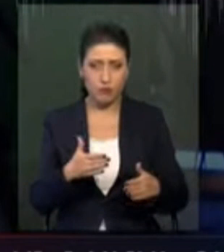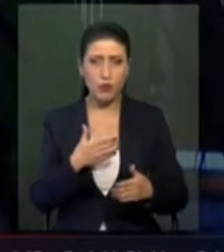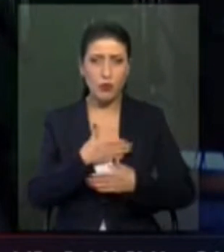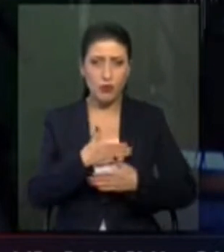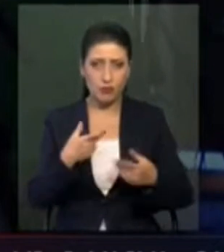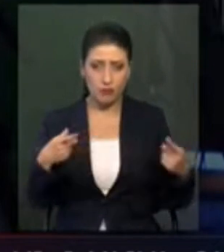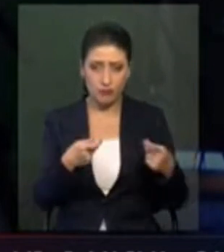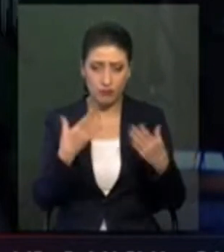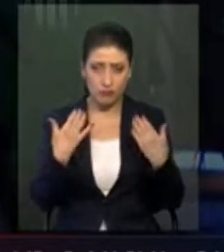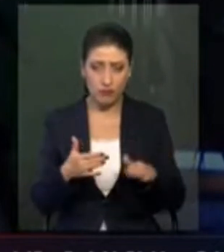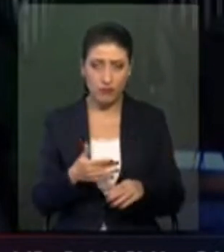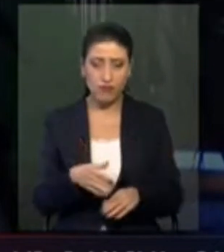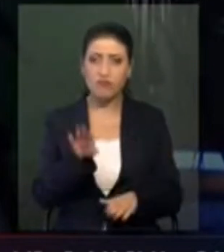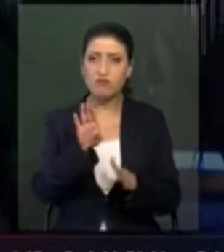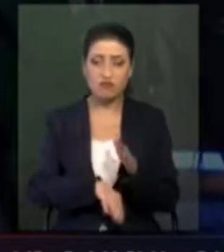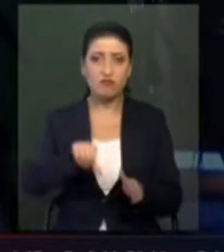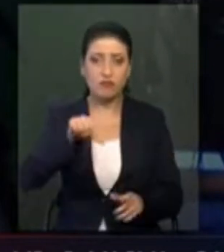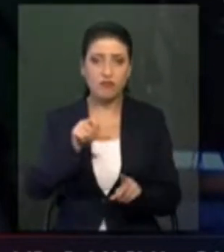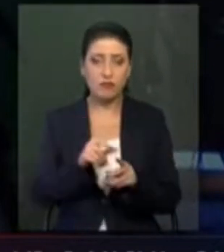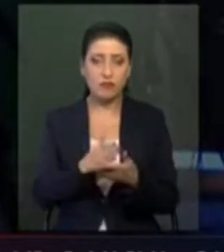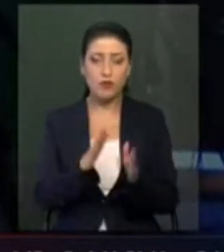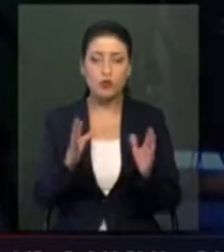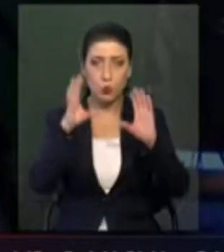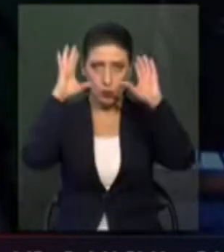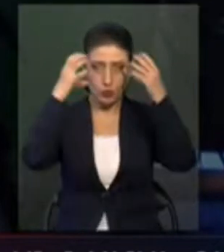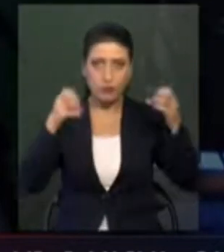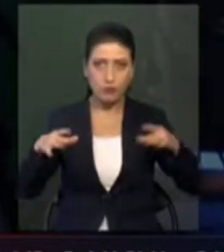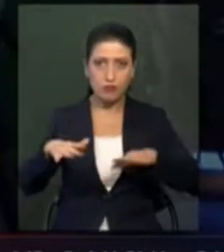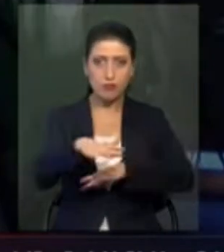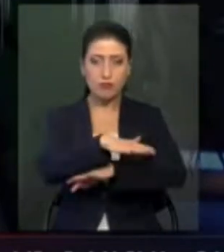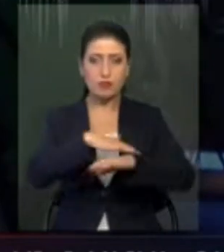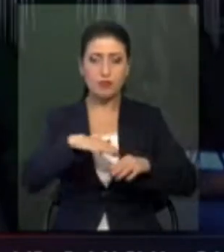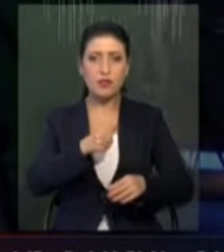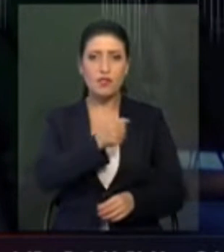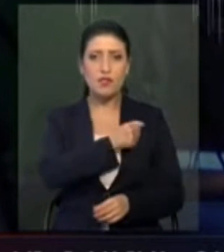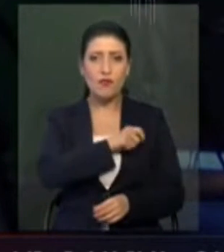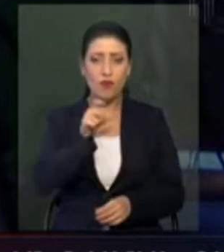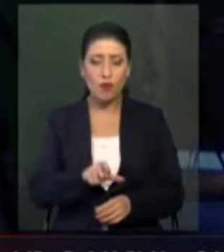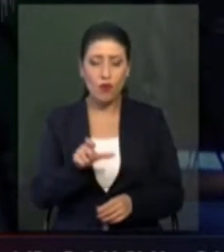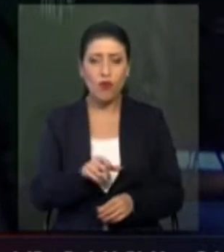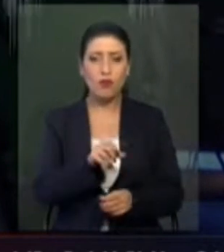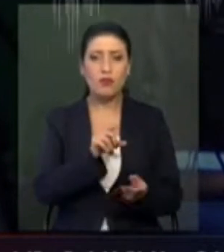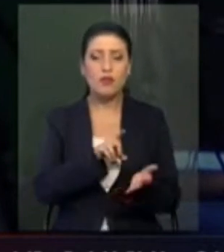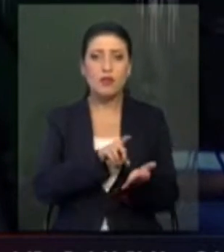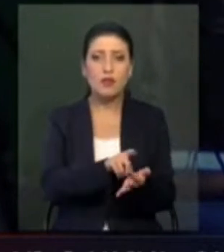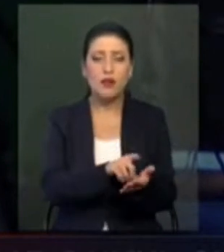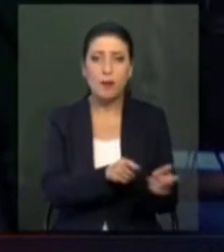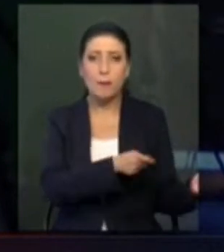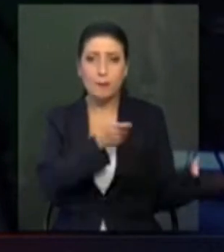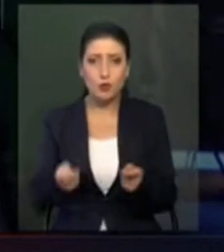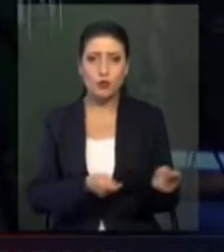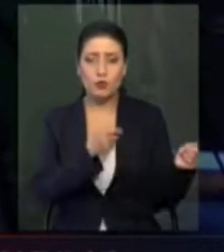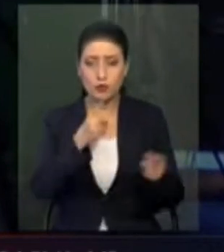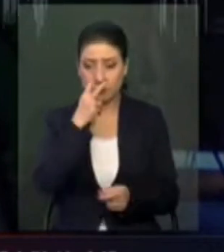ինտենսիվ, ամենավատ է այն, որ շատ լուրջ կուտակումներ կա, զինտեխնիկայի և զորքի կուտակումներ Թշնամու